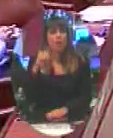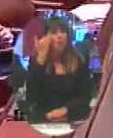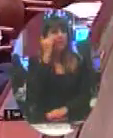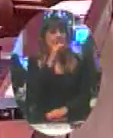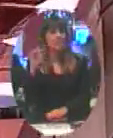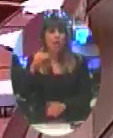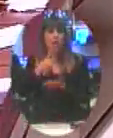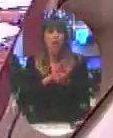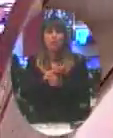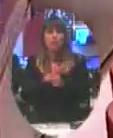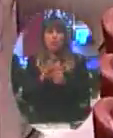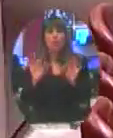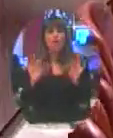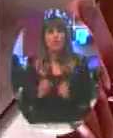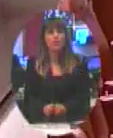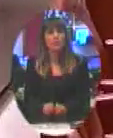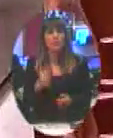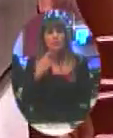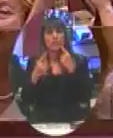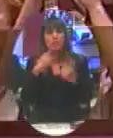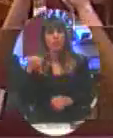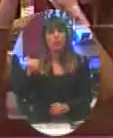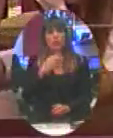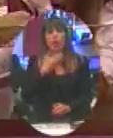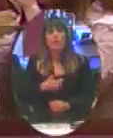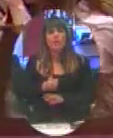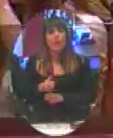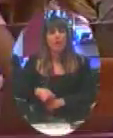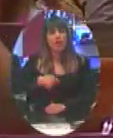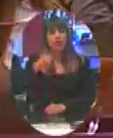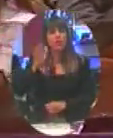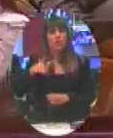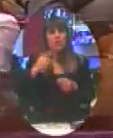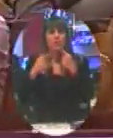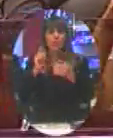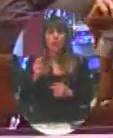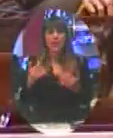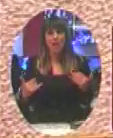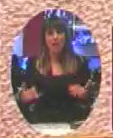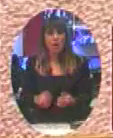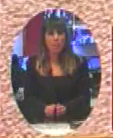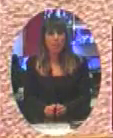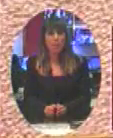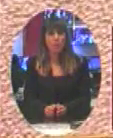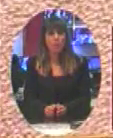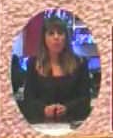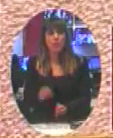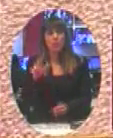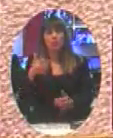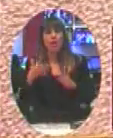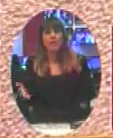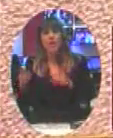השתכנע. הדיון הסוער סביב הרב הצבאי הראשי נכח גם בדיוני המליאה היום. יש הבדל גדול בין לימוד לפסיקת